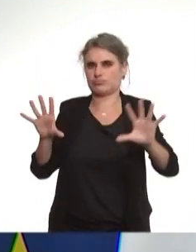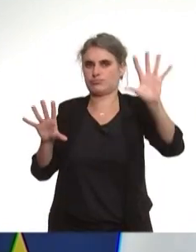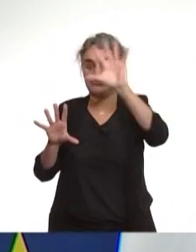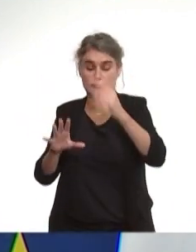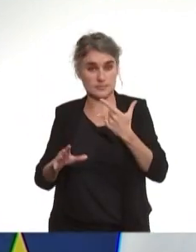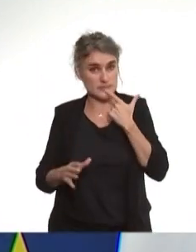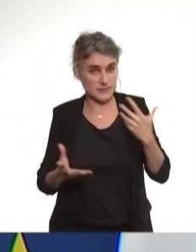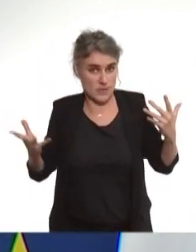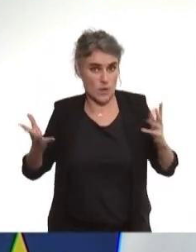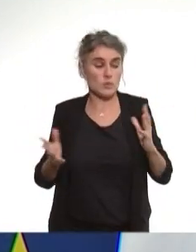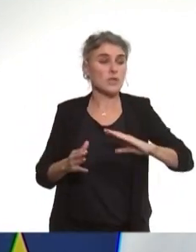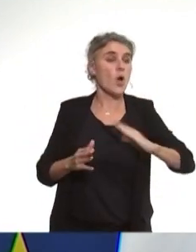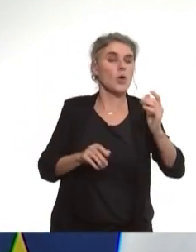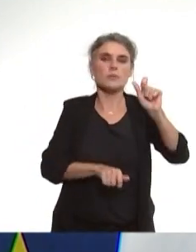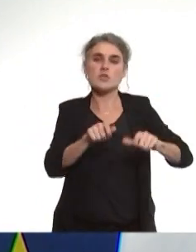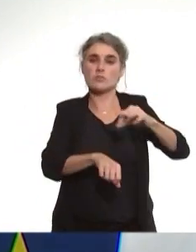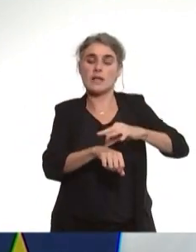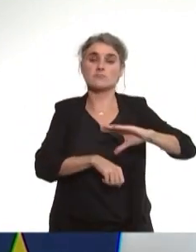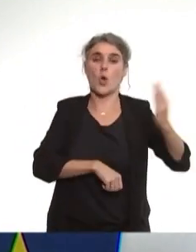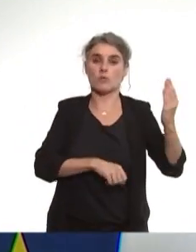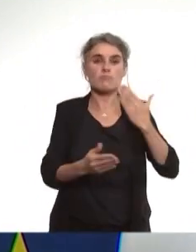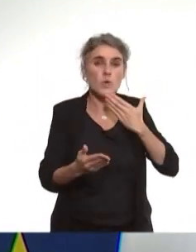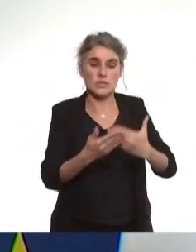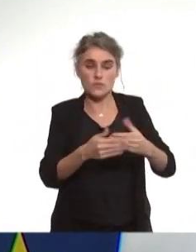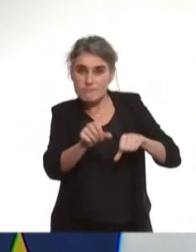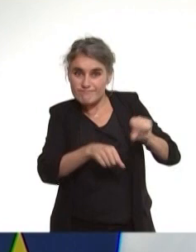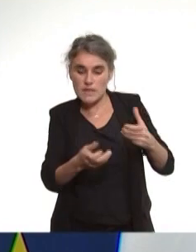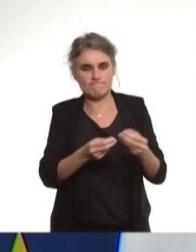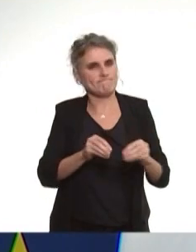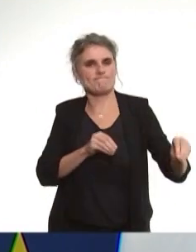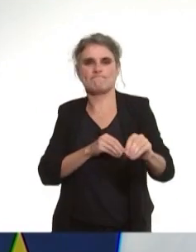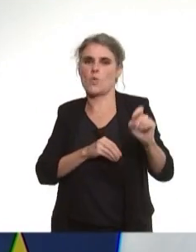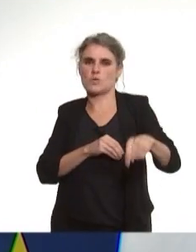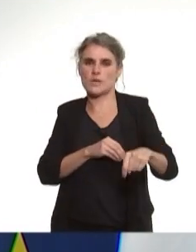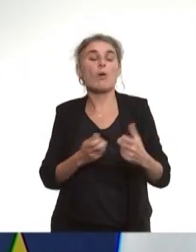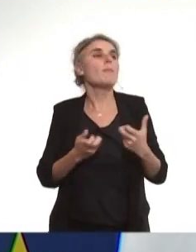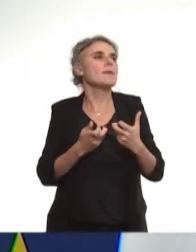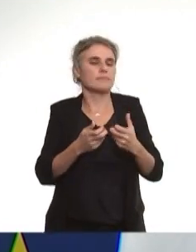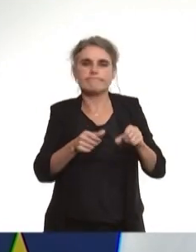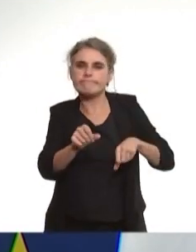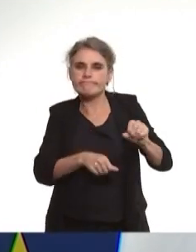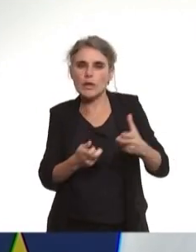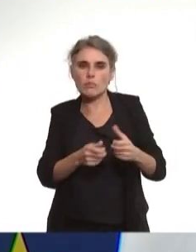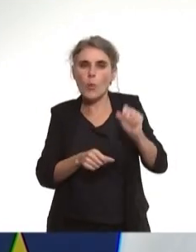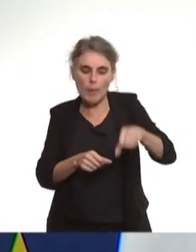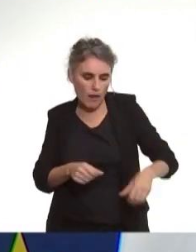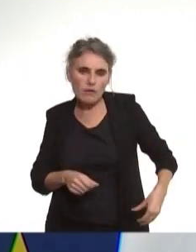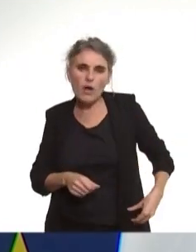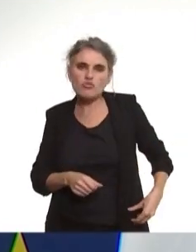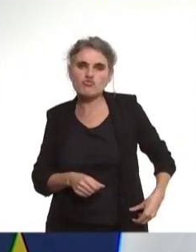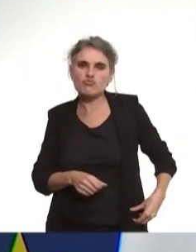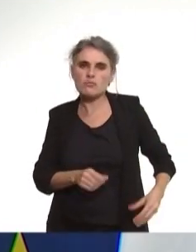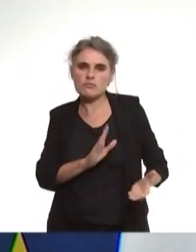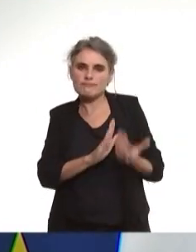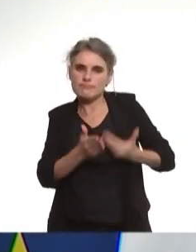des programmes et des soins puisque canton des programmes une chirurgie programmée imaginez une chirurgie d'une prothèse de hanche pour de l'arthrose par exemple